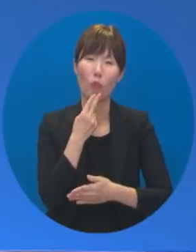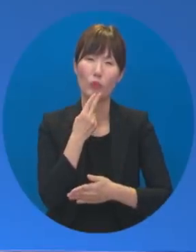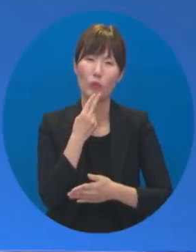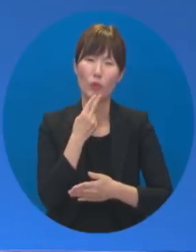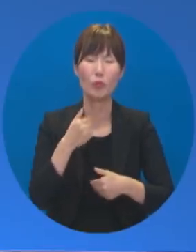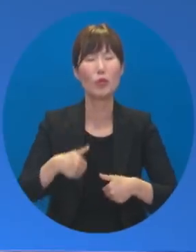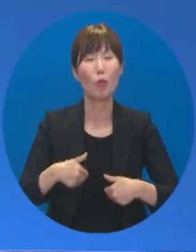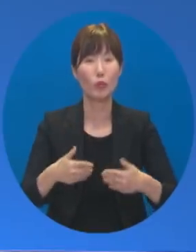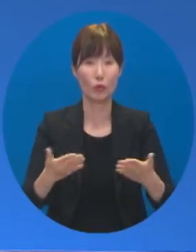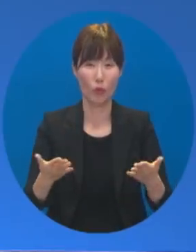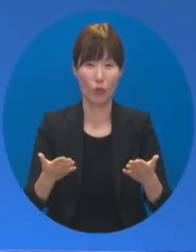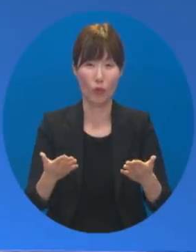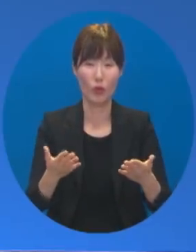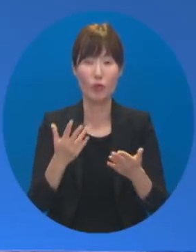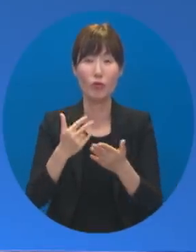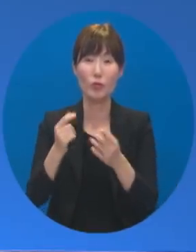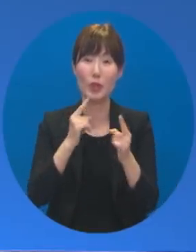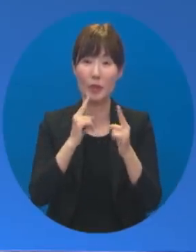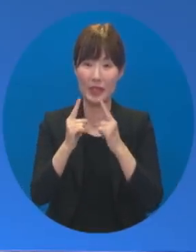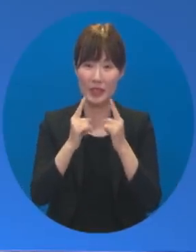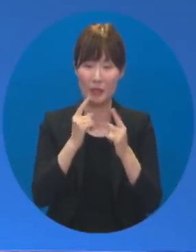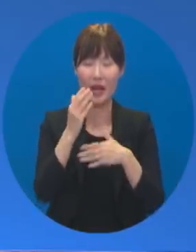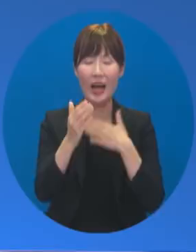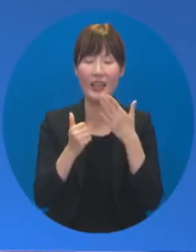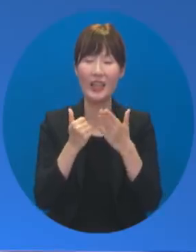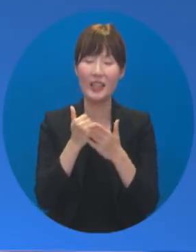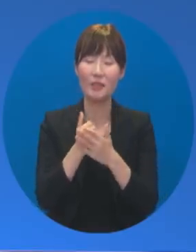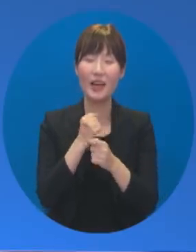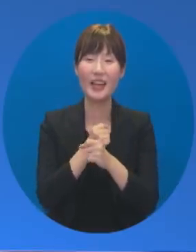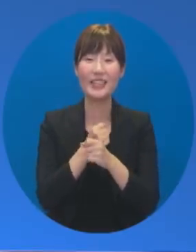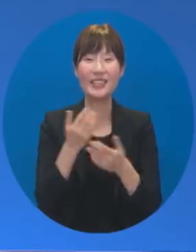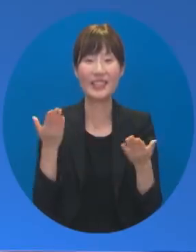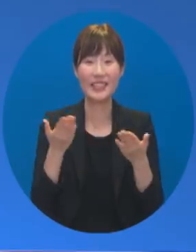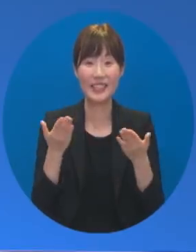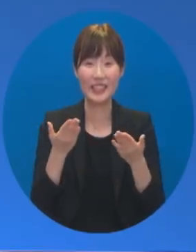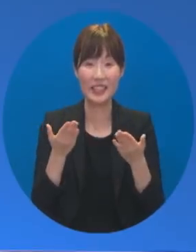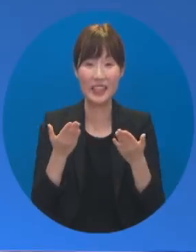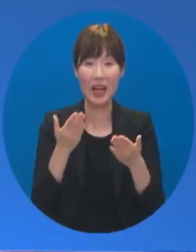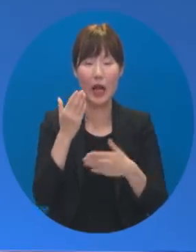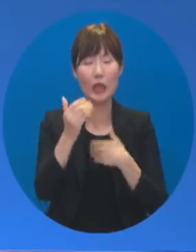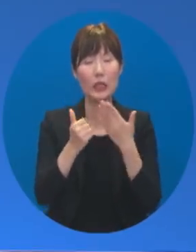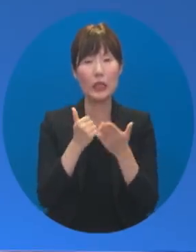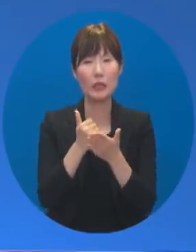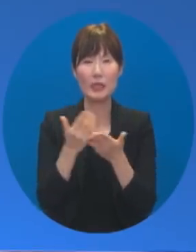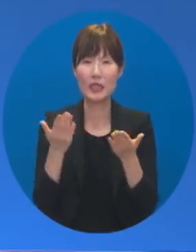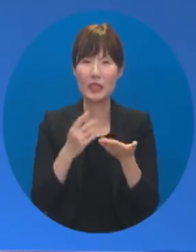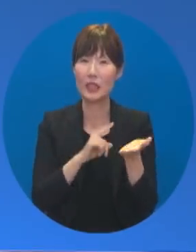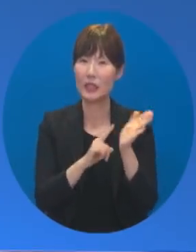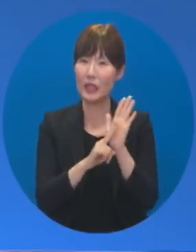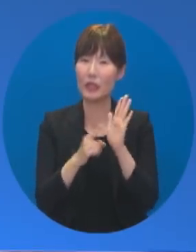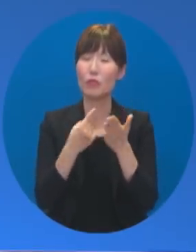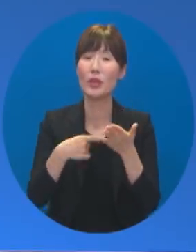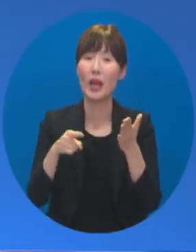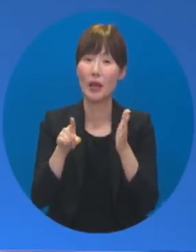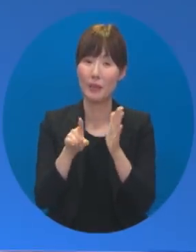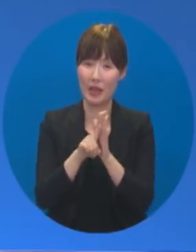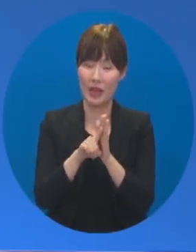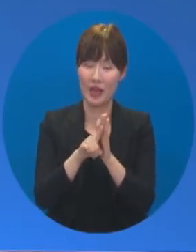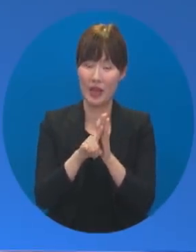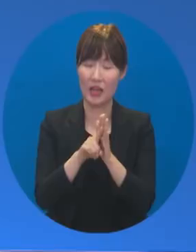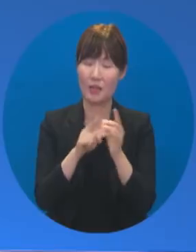말씀, 하나님이 하시는 일을 나타내고자 함이니라라는 예수님의 말씀이 와닿지가